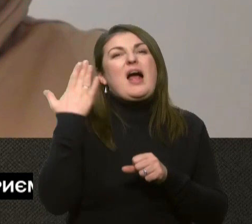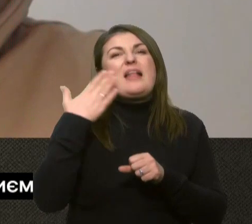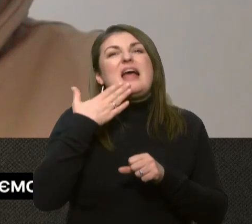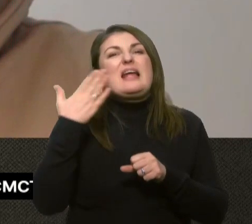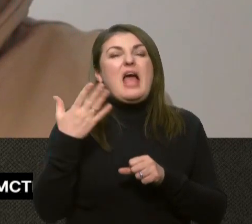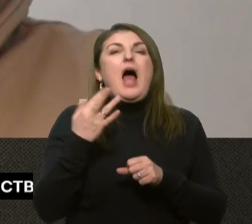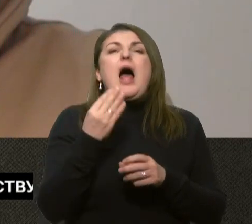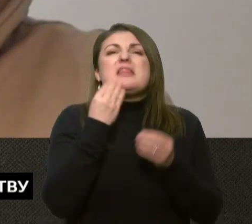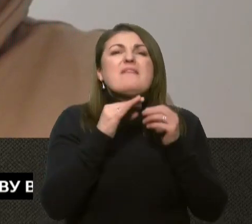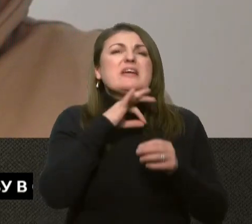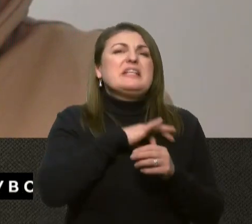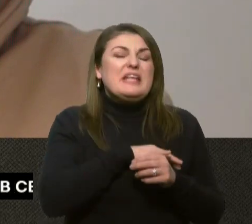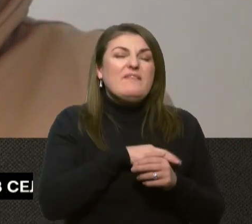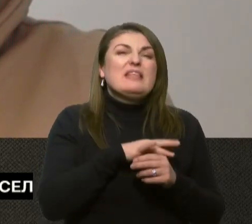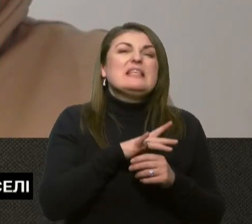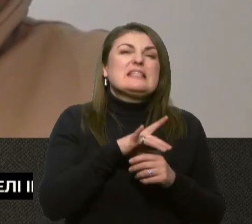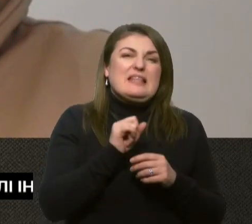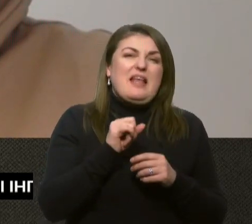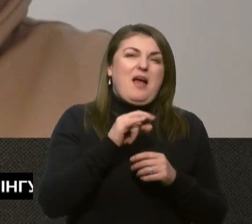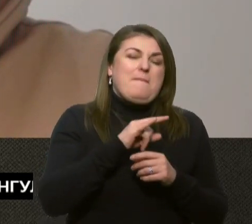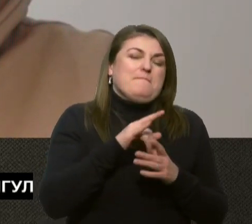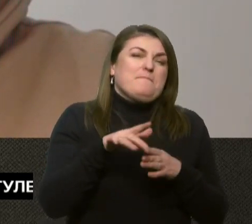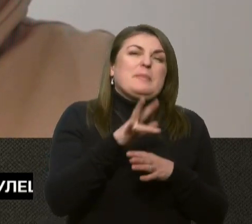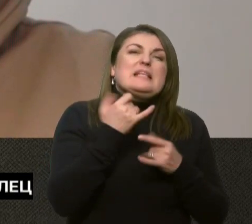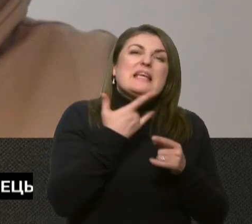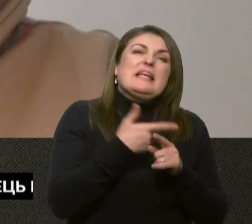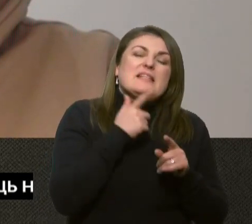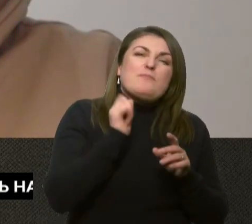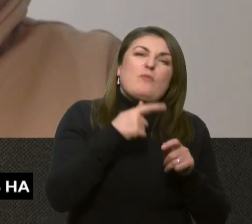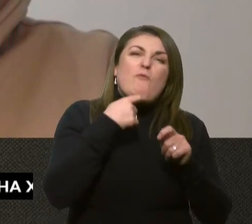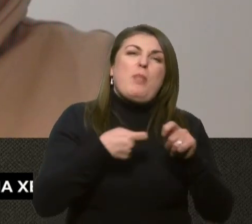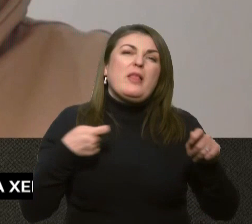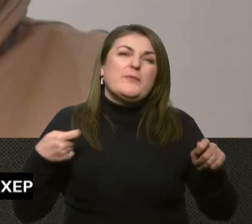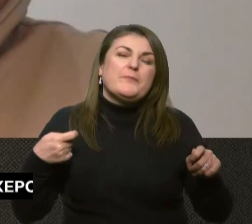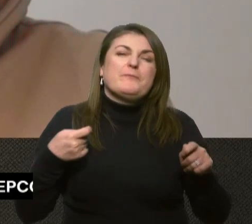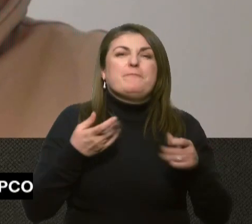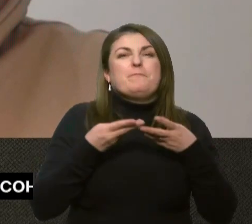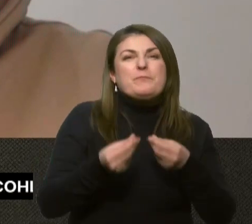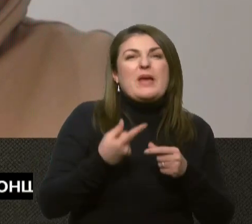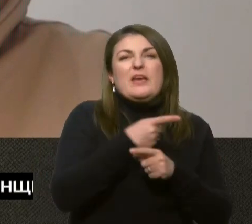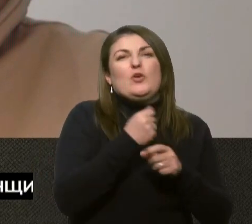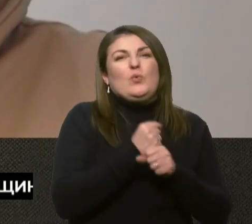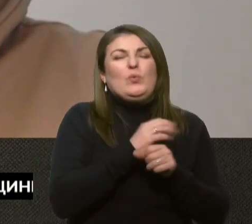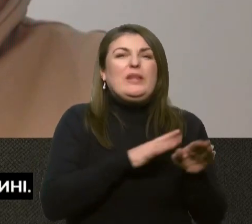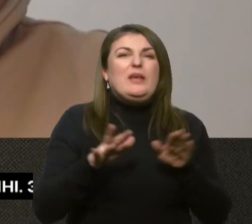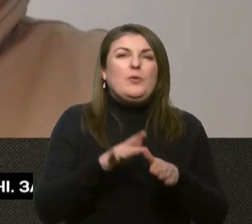дорозі. А на ефективність на полі бою, наскільки це впливає? Наскільки це, можливо, сповільнює їхню дію?